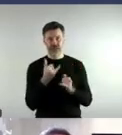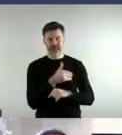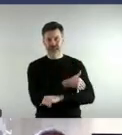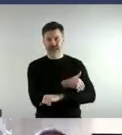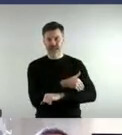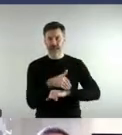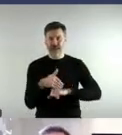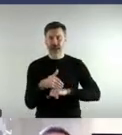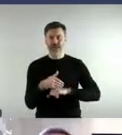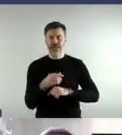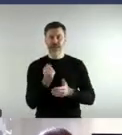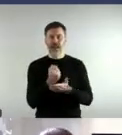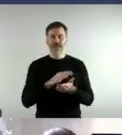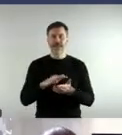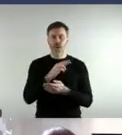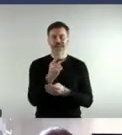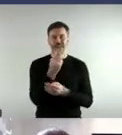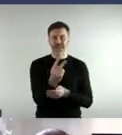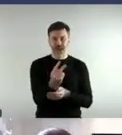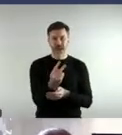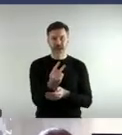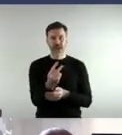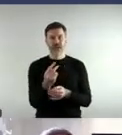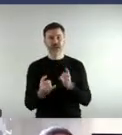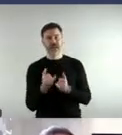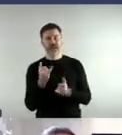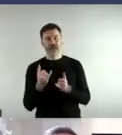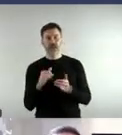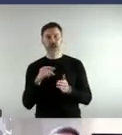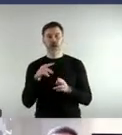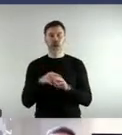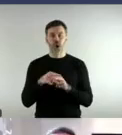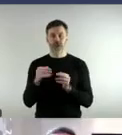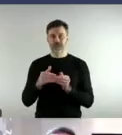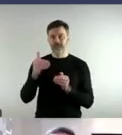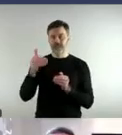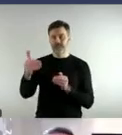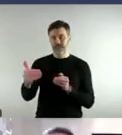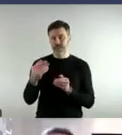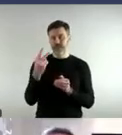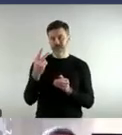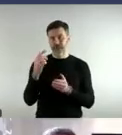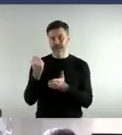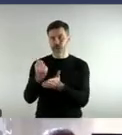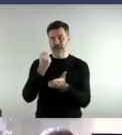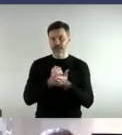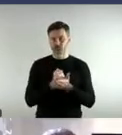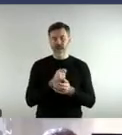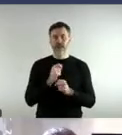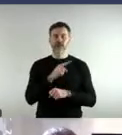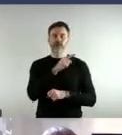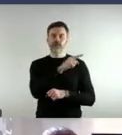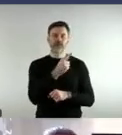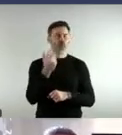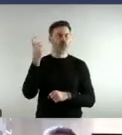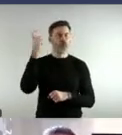powiatów, That's w naszym why wypadku właściwie if Krzyżówka przekracza the act granicę says that Konina, if the danger przekracza tę encompasses granicę the dwóch territory powiatów, of more than two koordynacją zajmuje counties, się then the administracja coordination